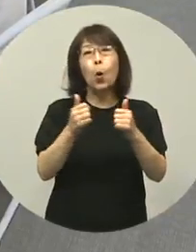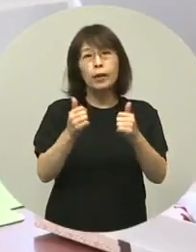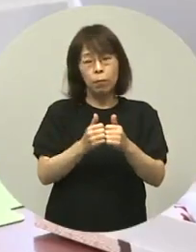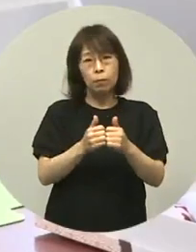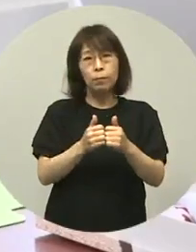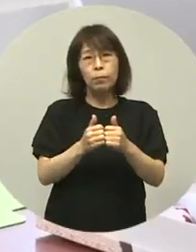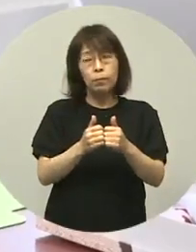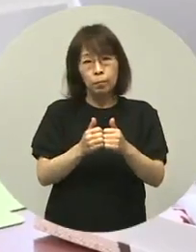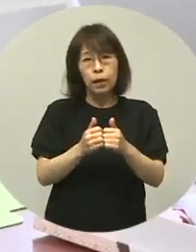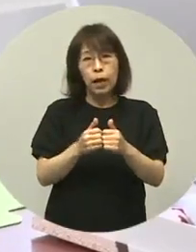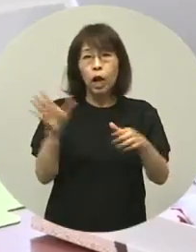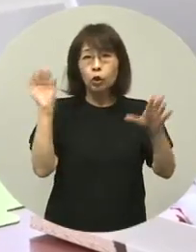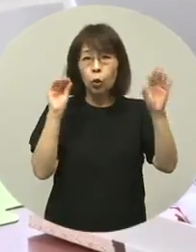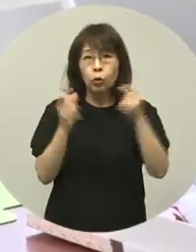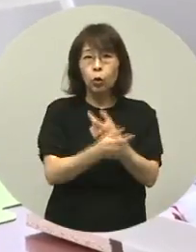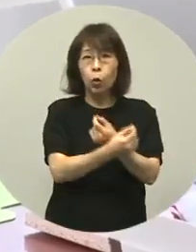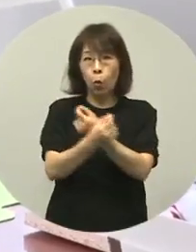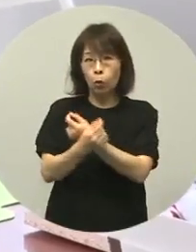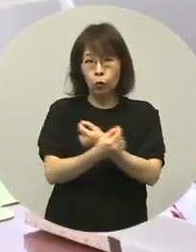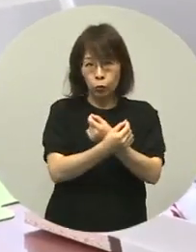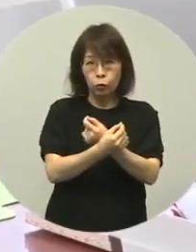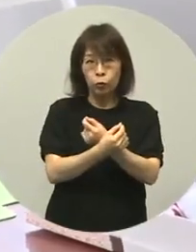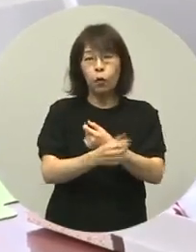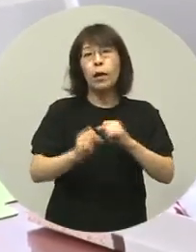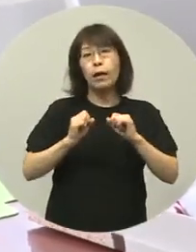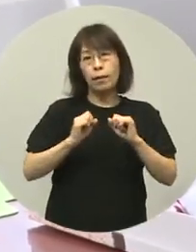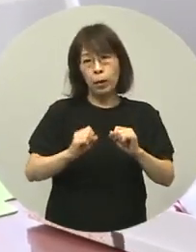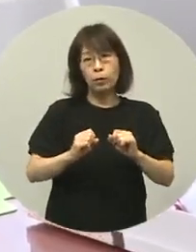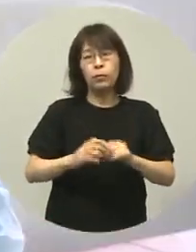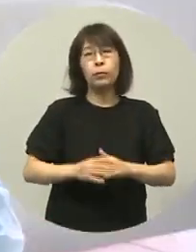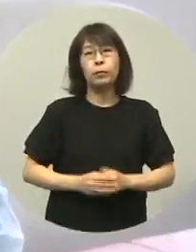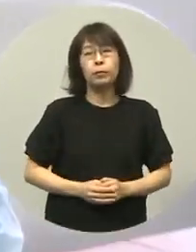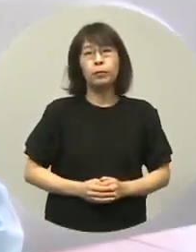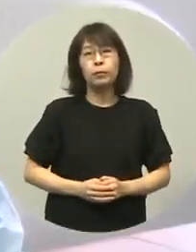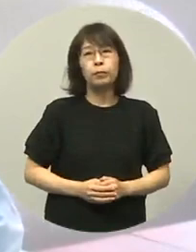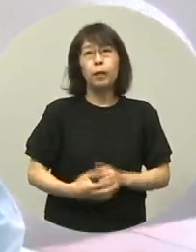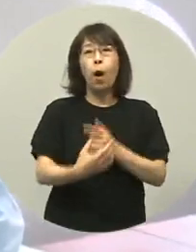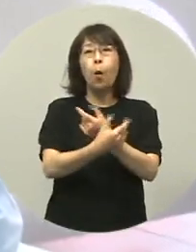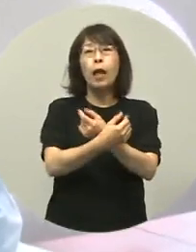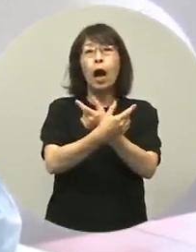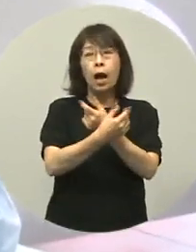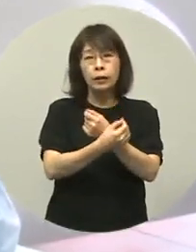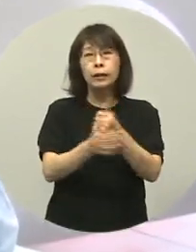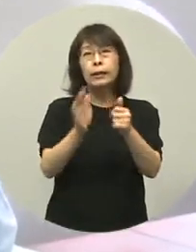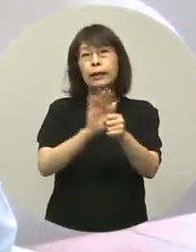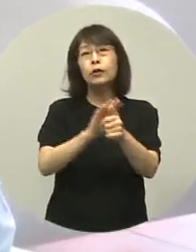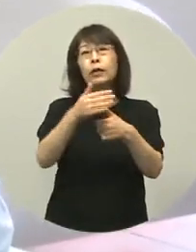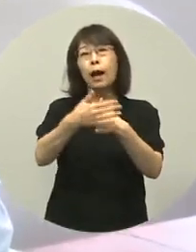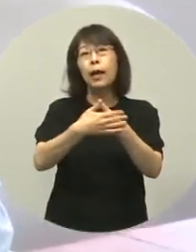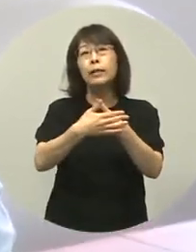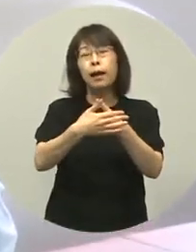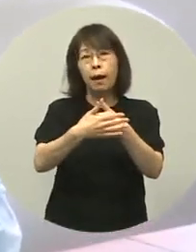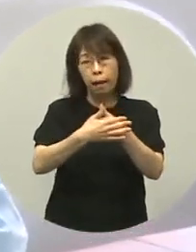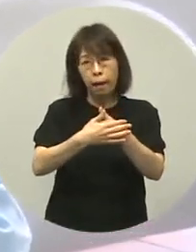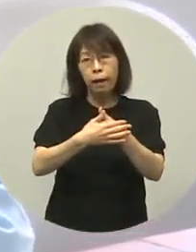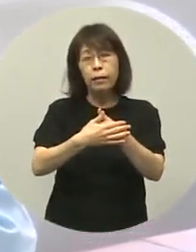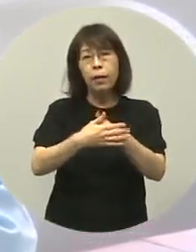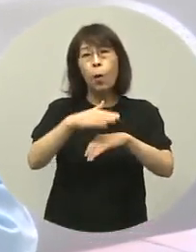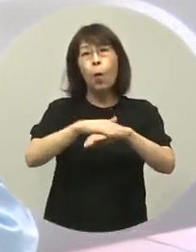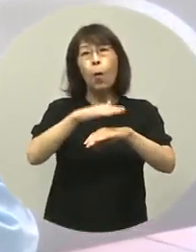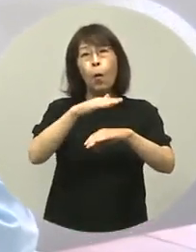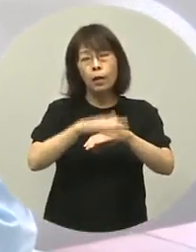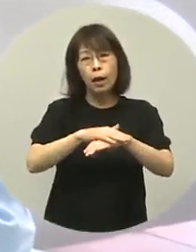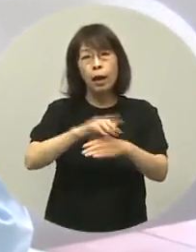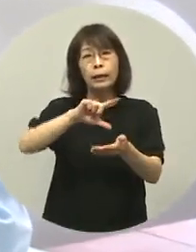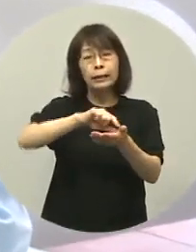、情報の共有化っていうことをしております、まあ、お互いに助け合いながらという形で地